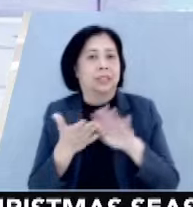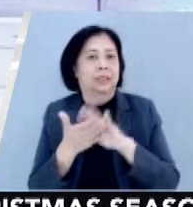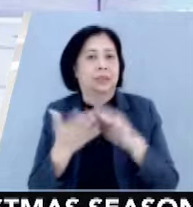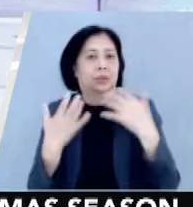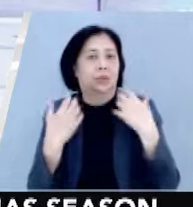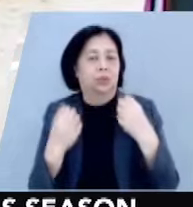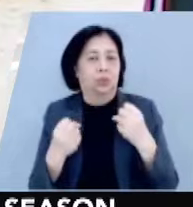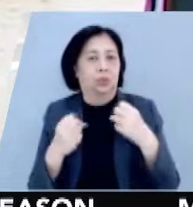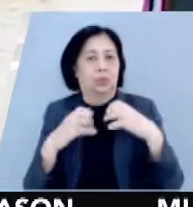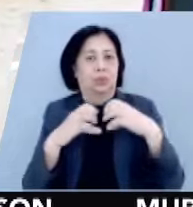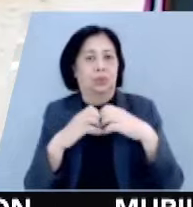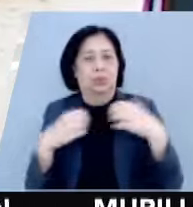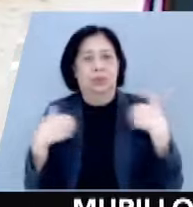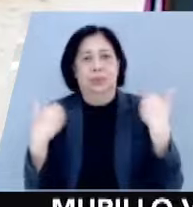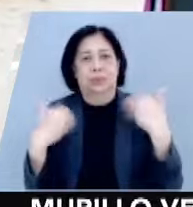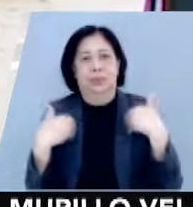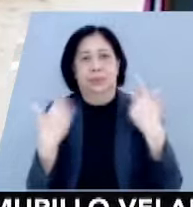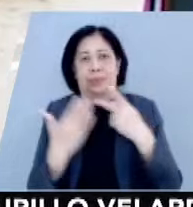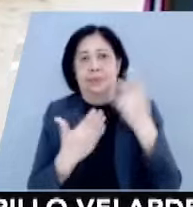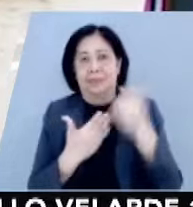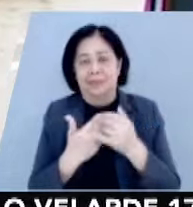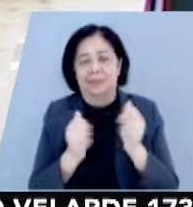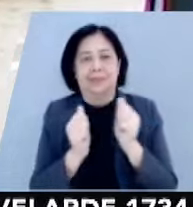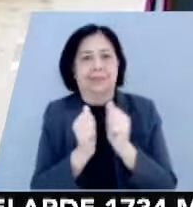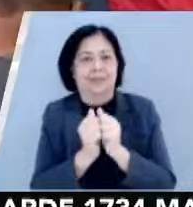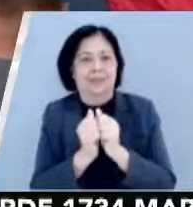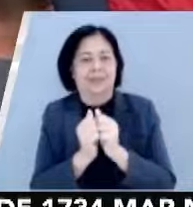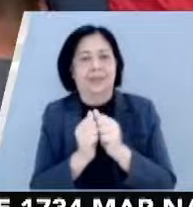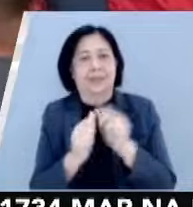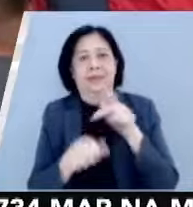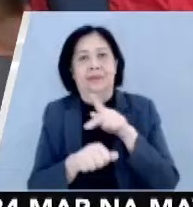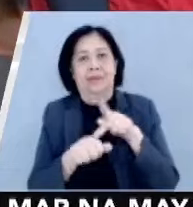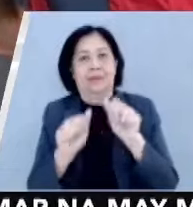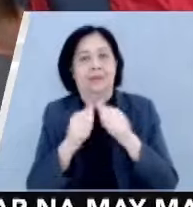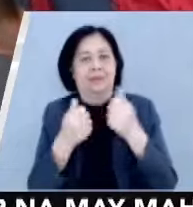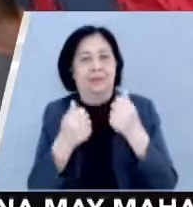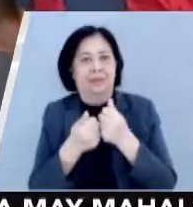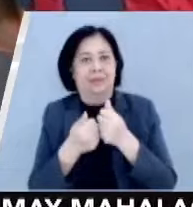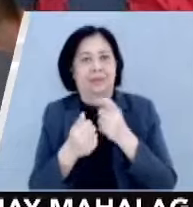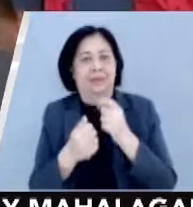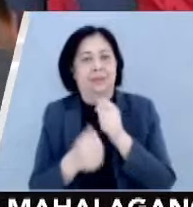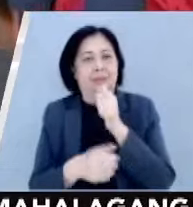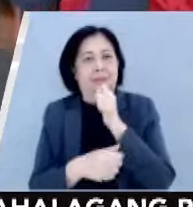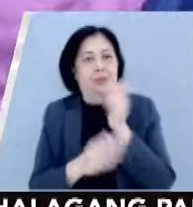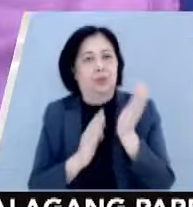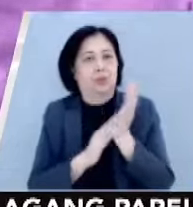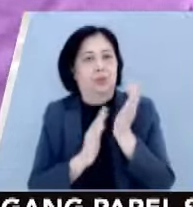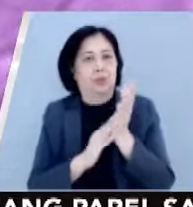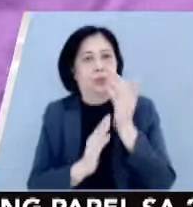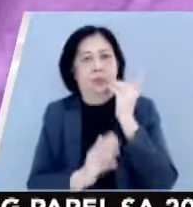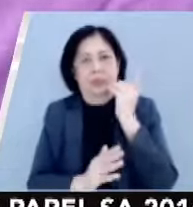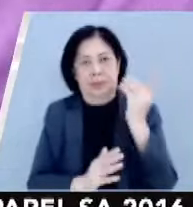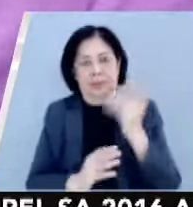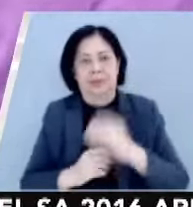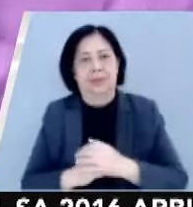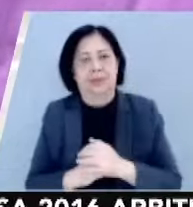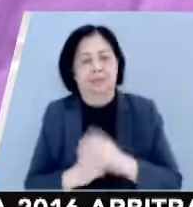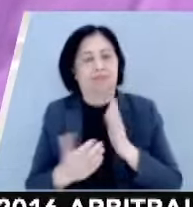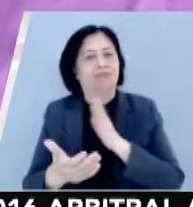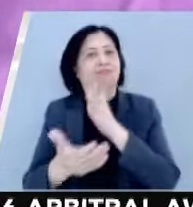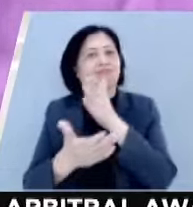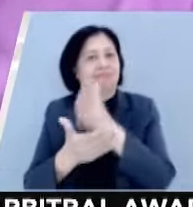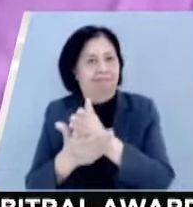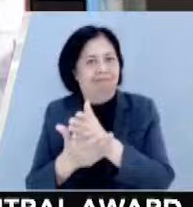Kabataang Project, katuwang ang Philippine Association of Private School Dentists. Pinuntahan natin ang apat